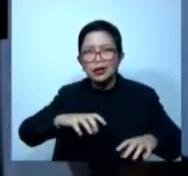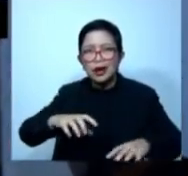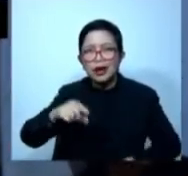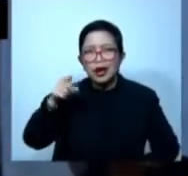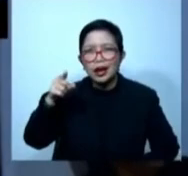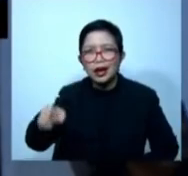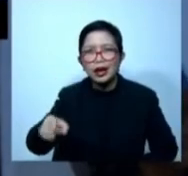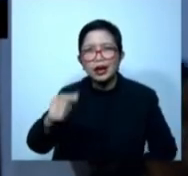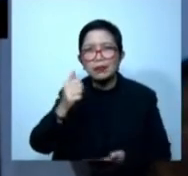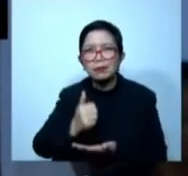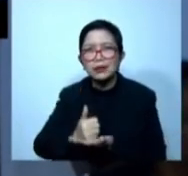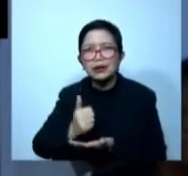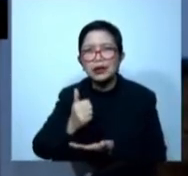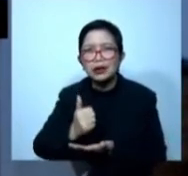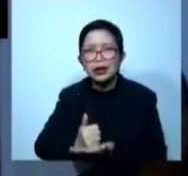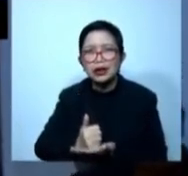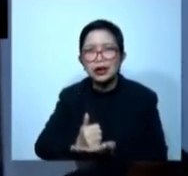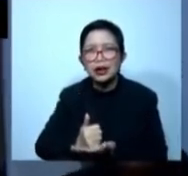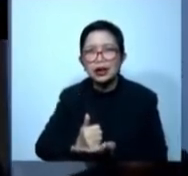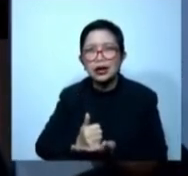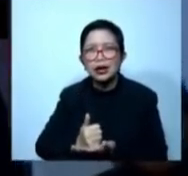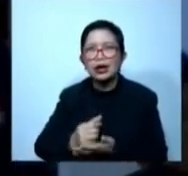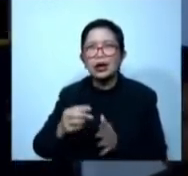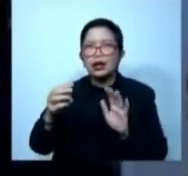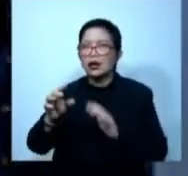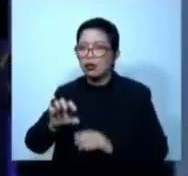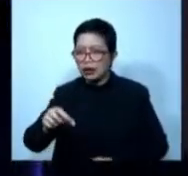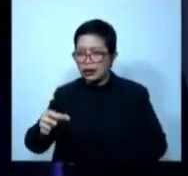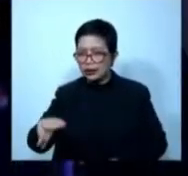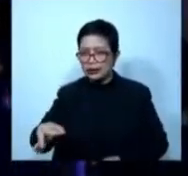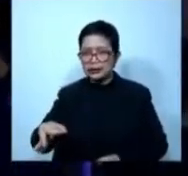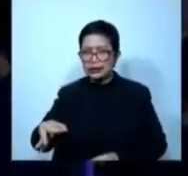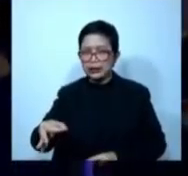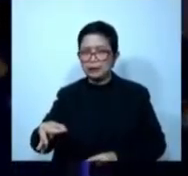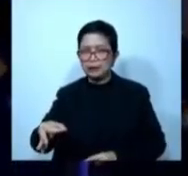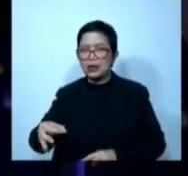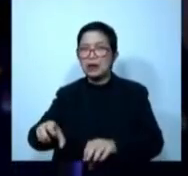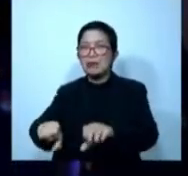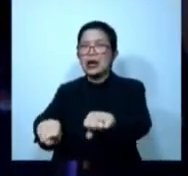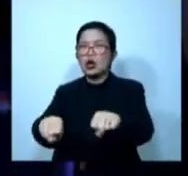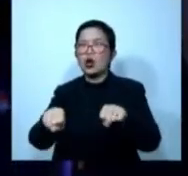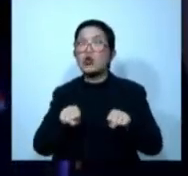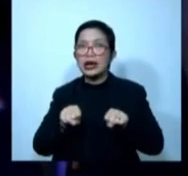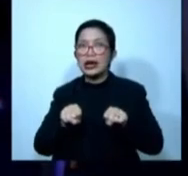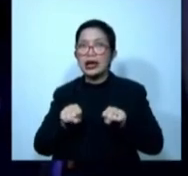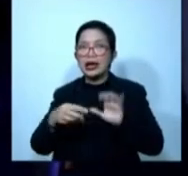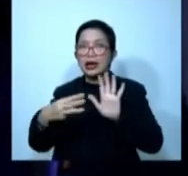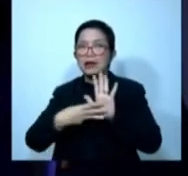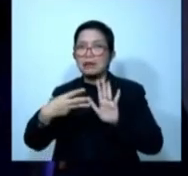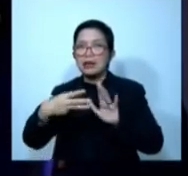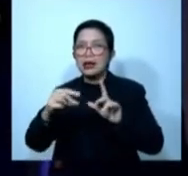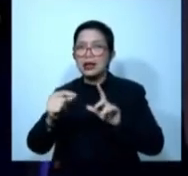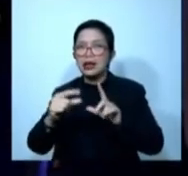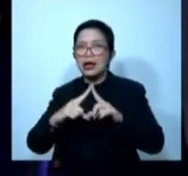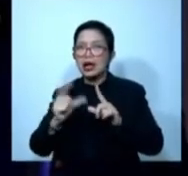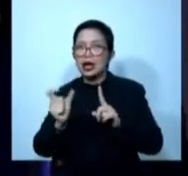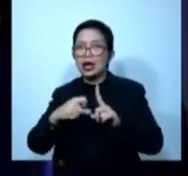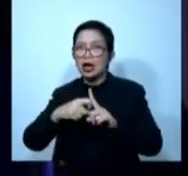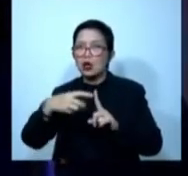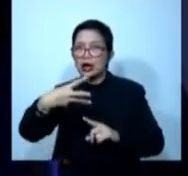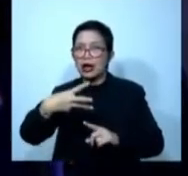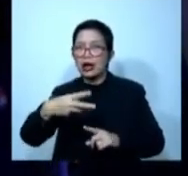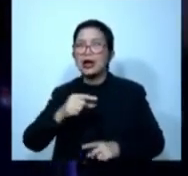sungguh penting di merauk Kami menemukan pendeta namanya Pak Leo dia harus